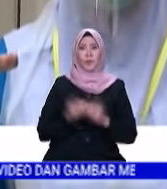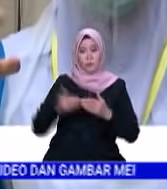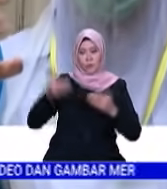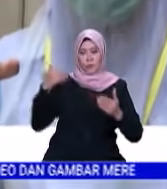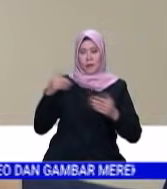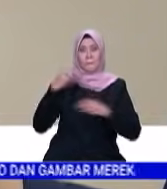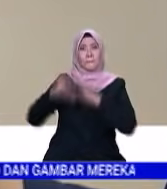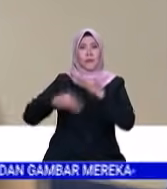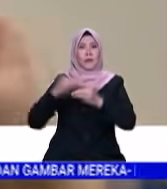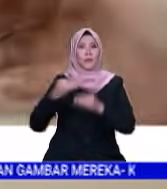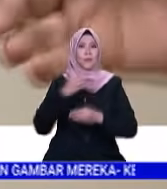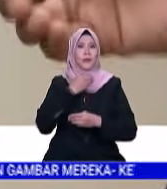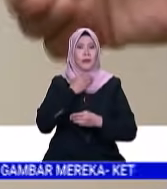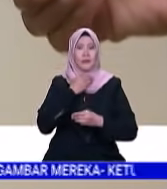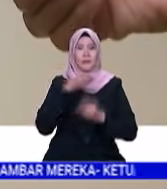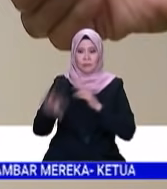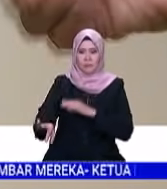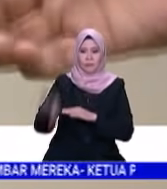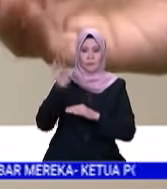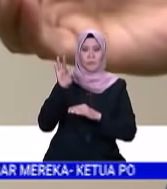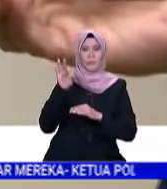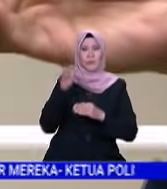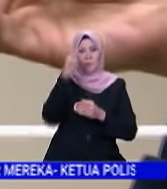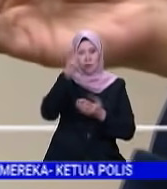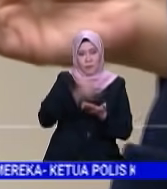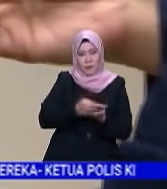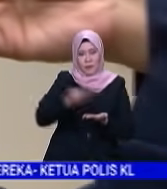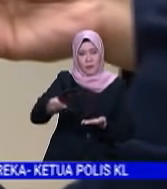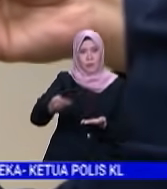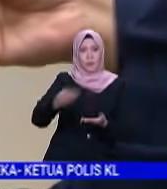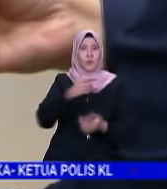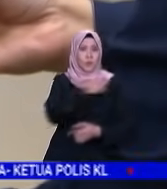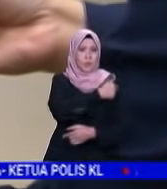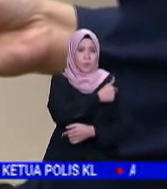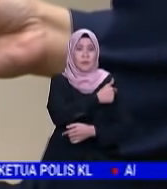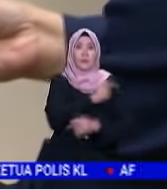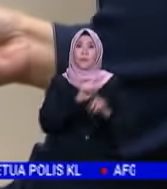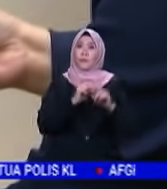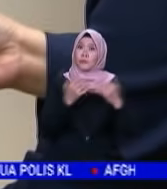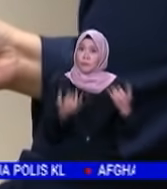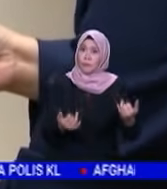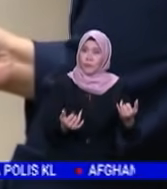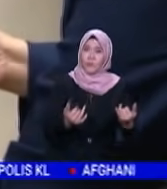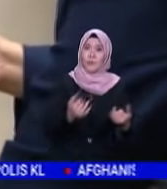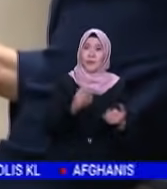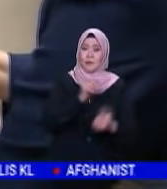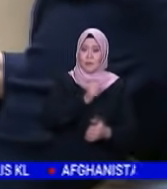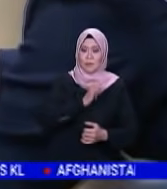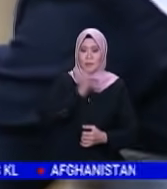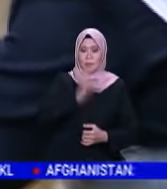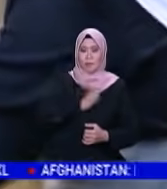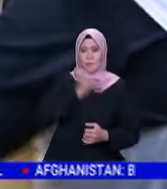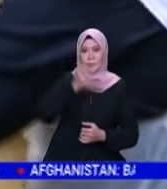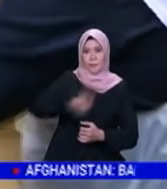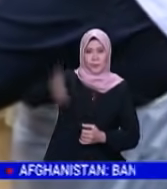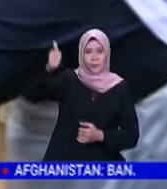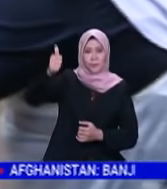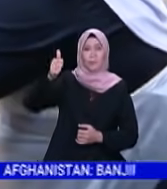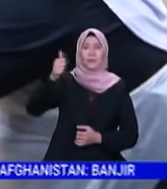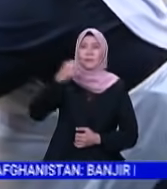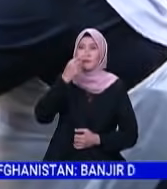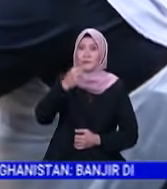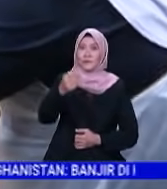Perak Holdings Berhad dilantik mengetuai pembelian vaksin di negeri itu. Ketua Pegawai Eksekutifnya Nizran Nordin